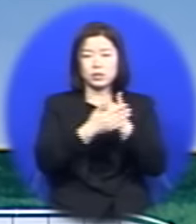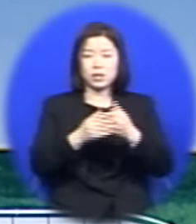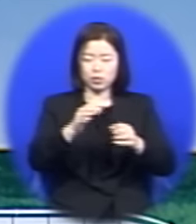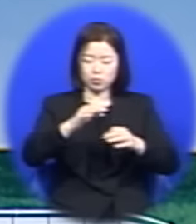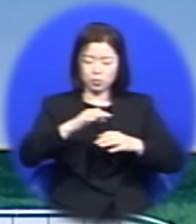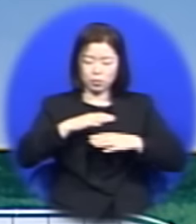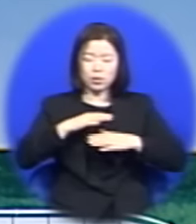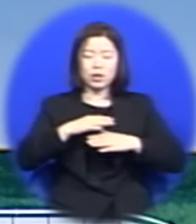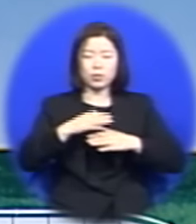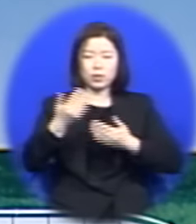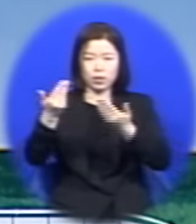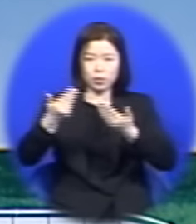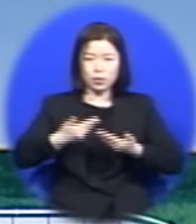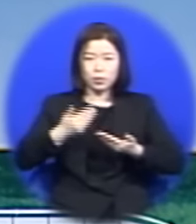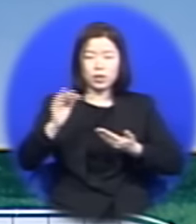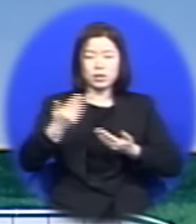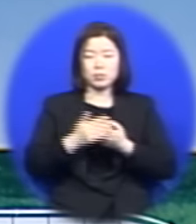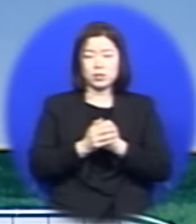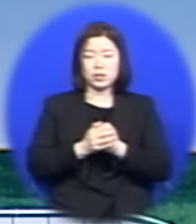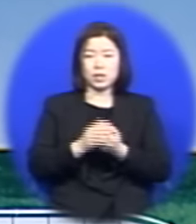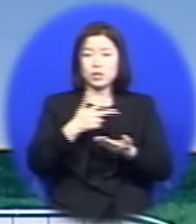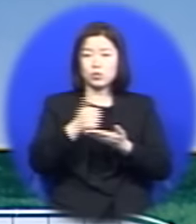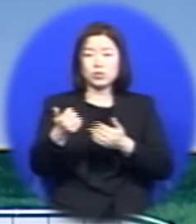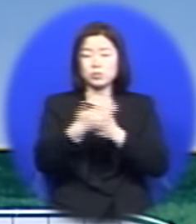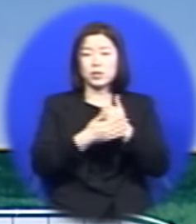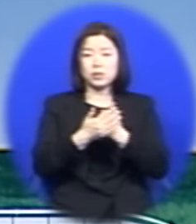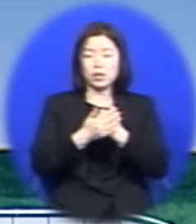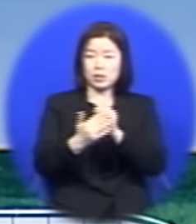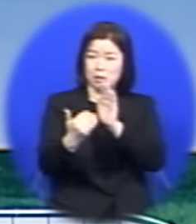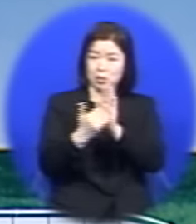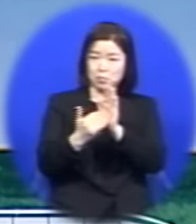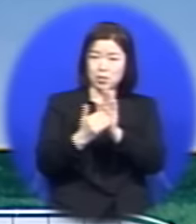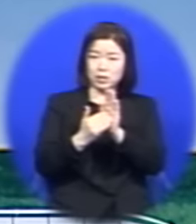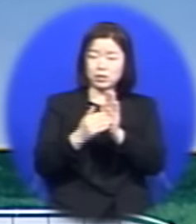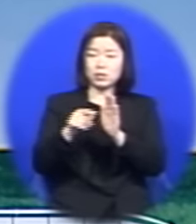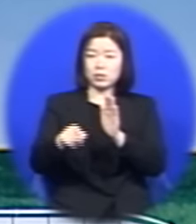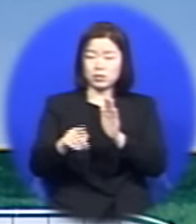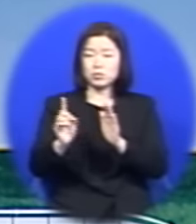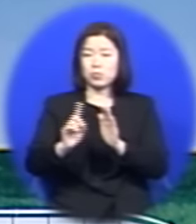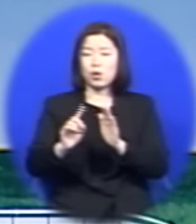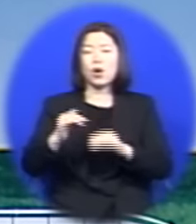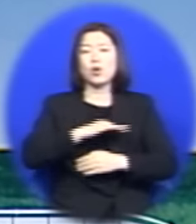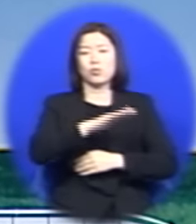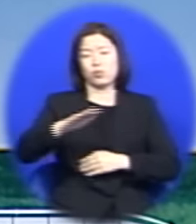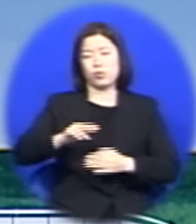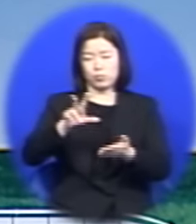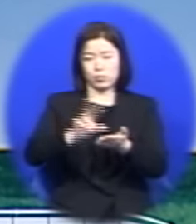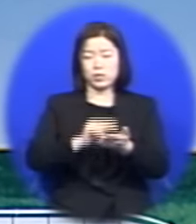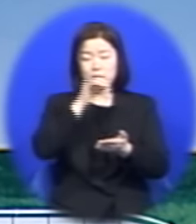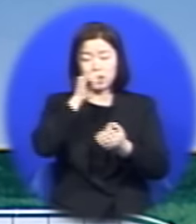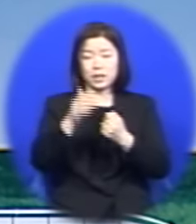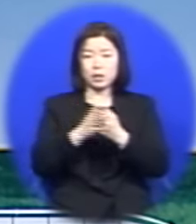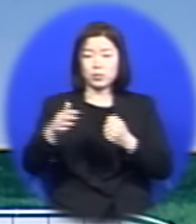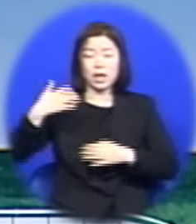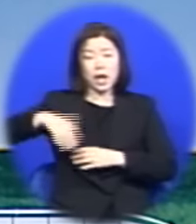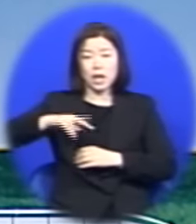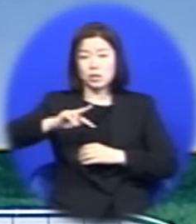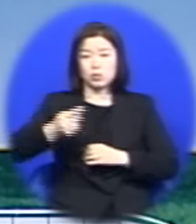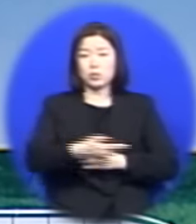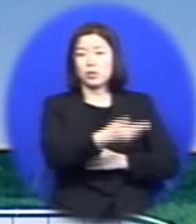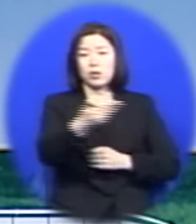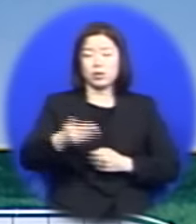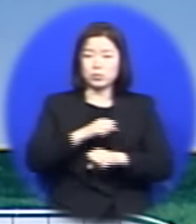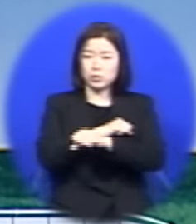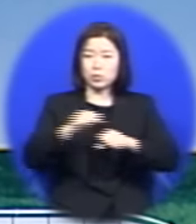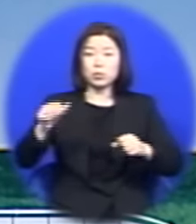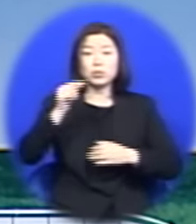들어옵니다. 주님의 은혜를 가로막고 있는 것이 우리 쪽에서 문제가 있기 때문입니다. 아직도 여러분